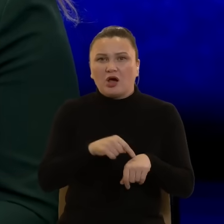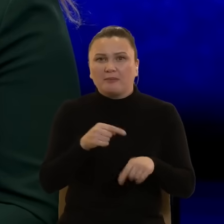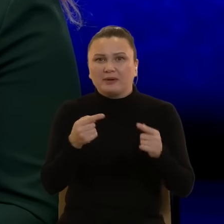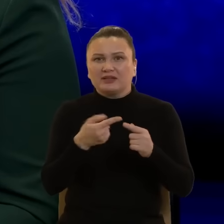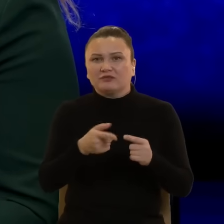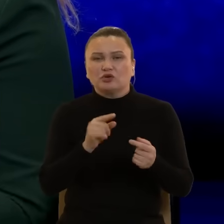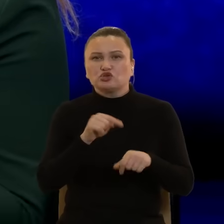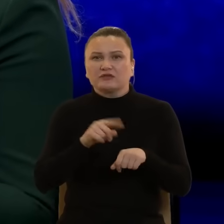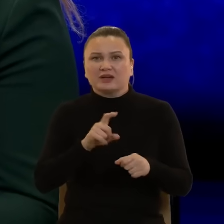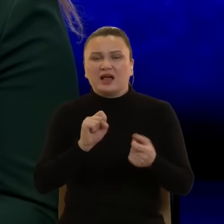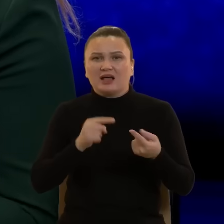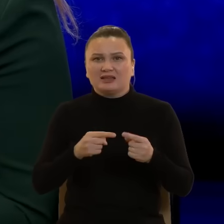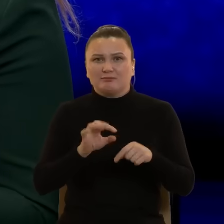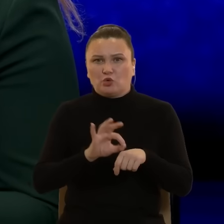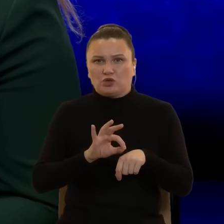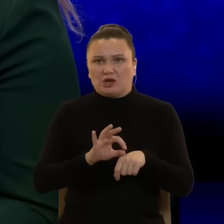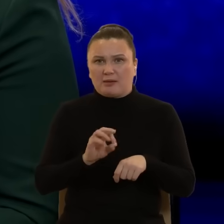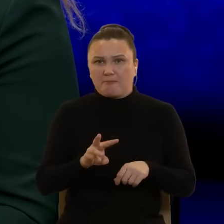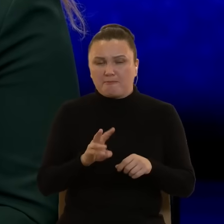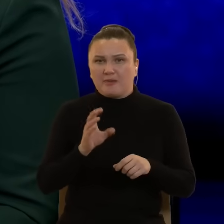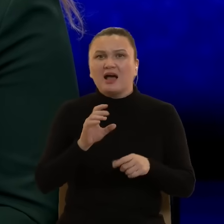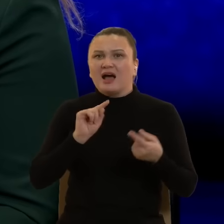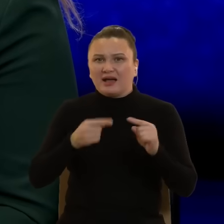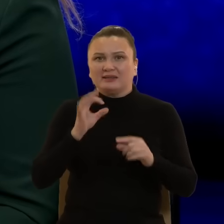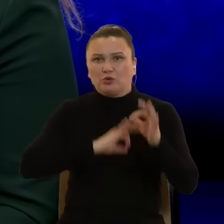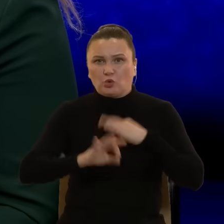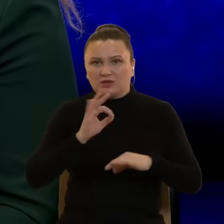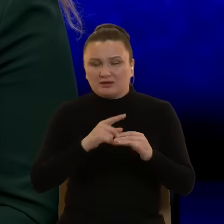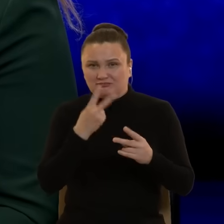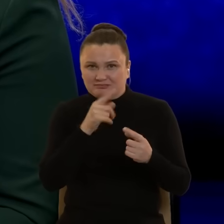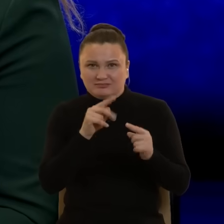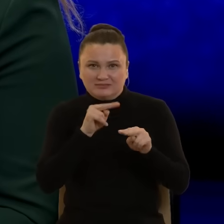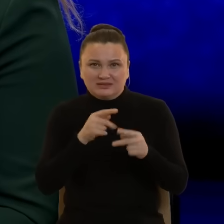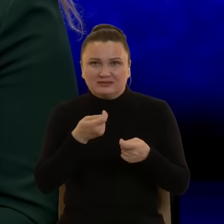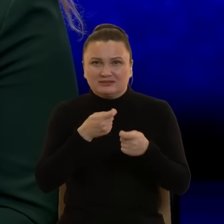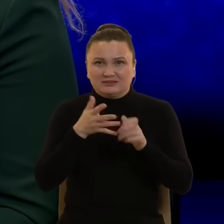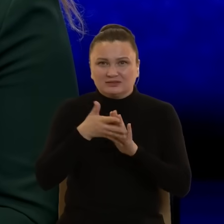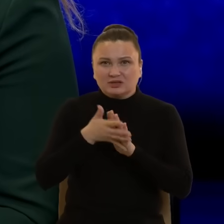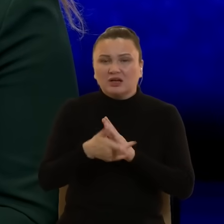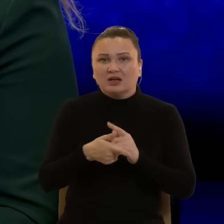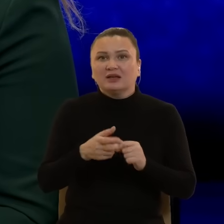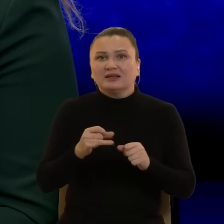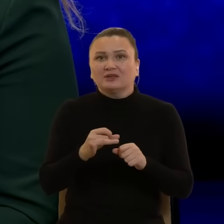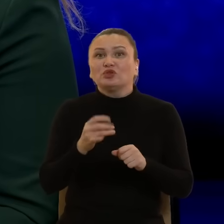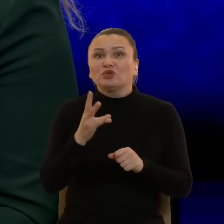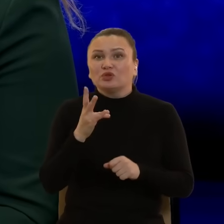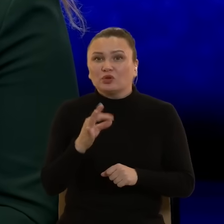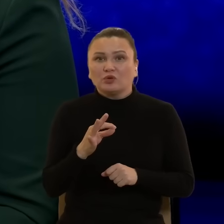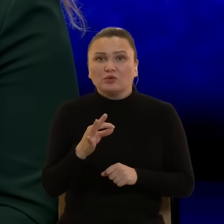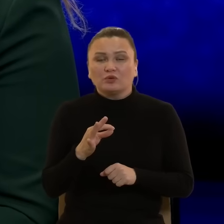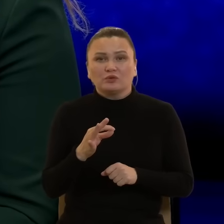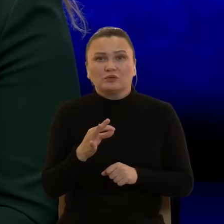чувствительность к антибиотикам. И только это нам позволяет хоть какие-то варианты терапии найти. Поэтому вот этот Армагеддон, он